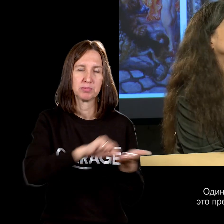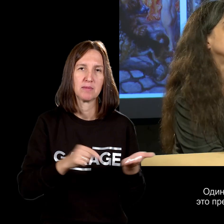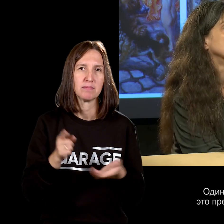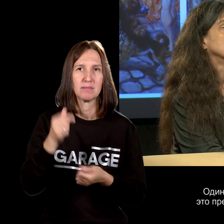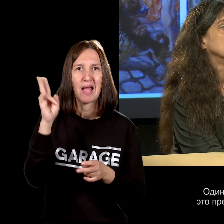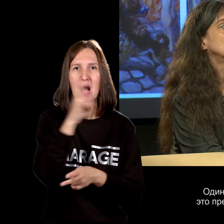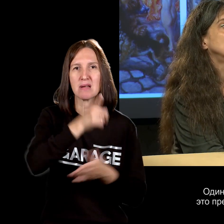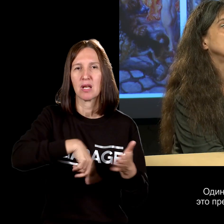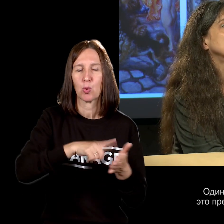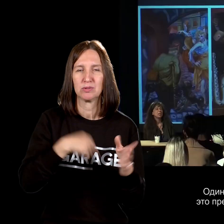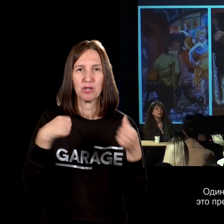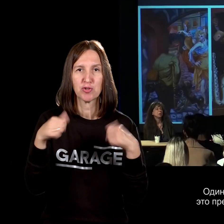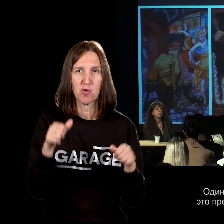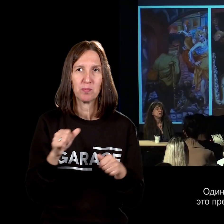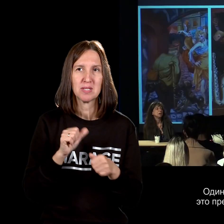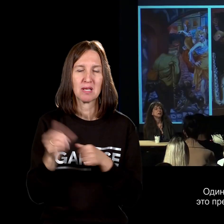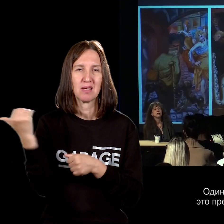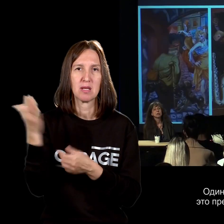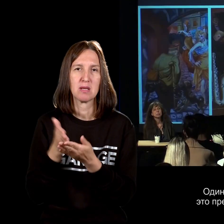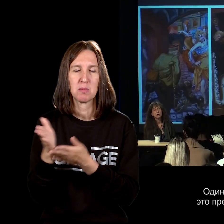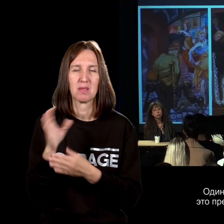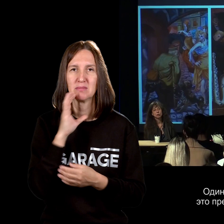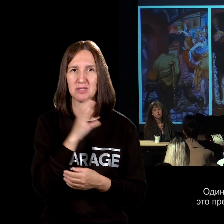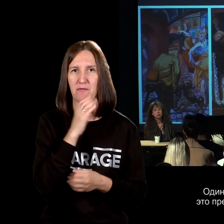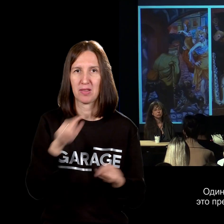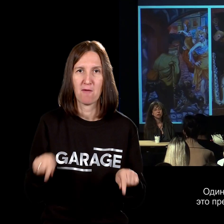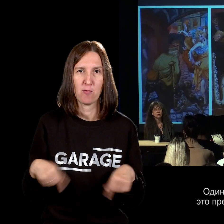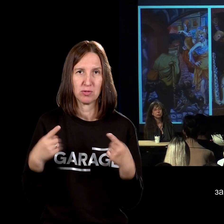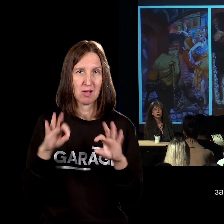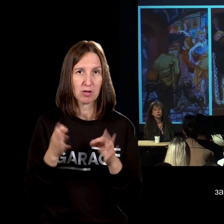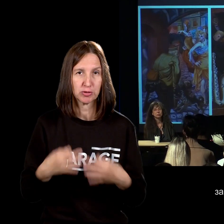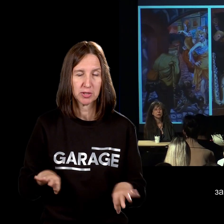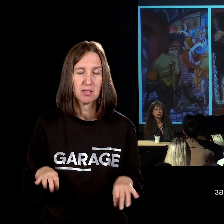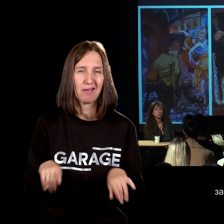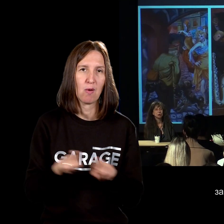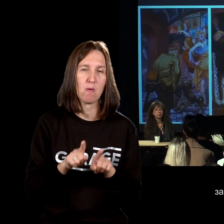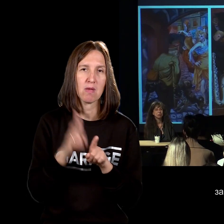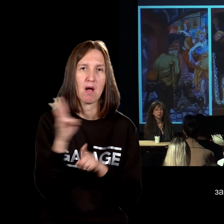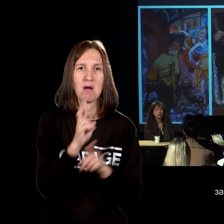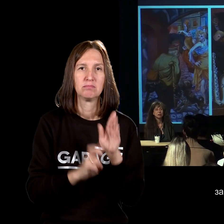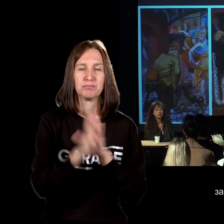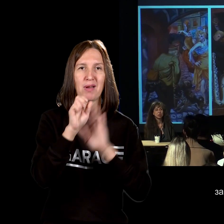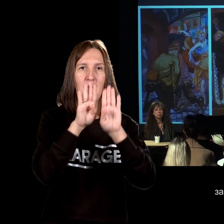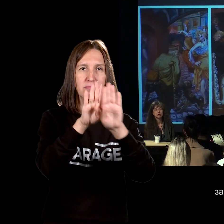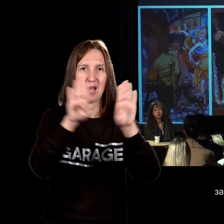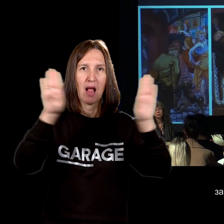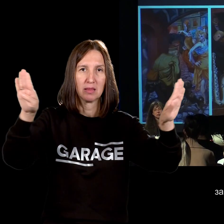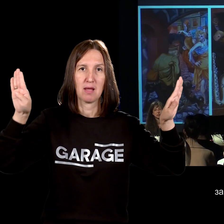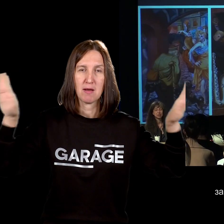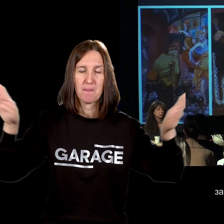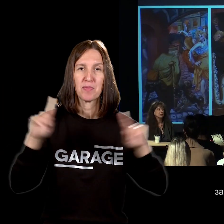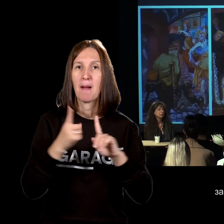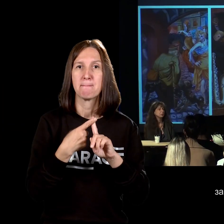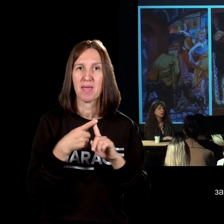один из этих триптихов – это «Метрополис», это представление мегаполиса того времени, вот этого завораживающего, отвратительного,